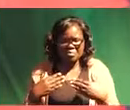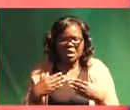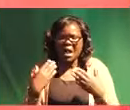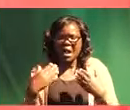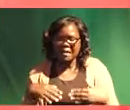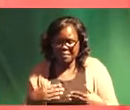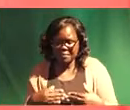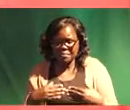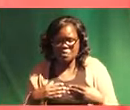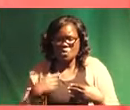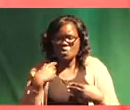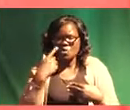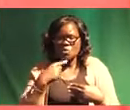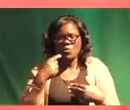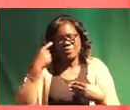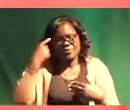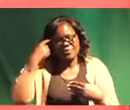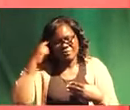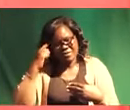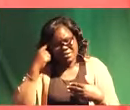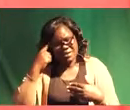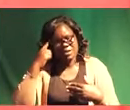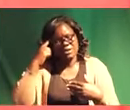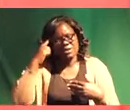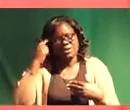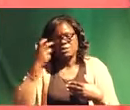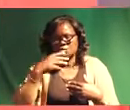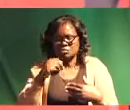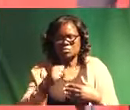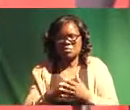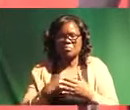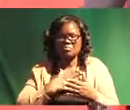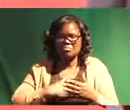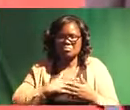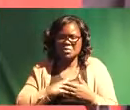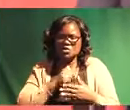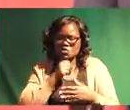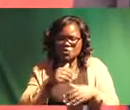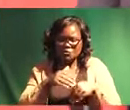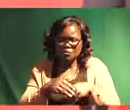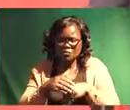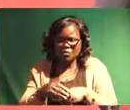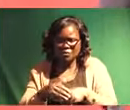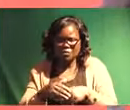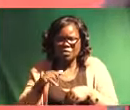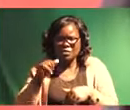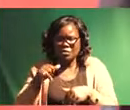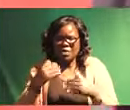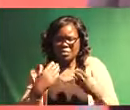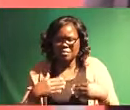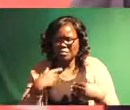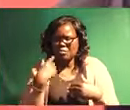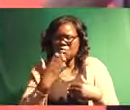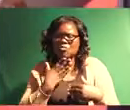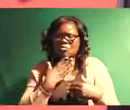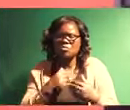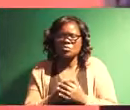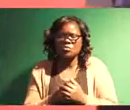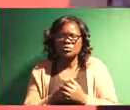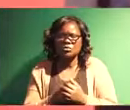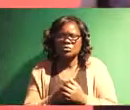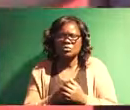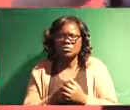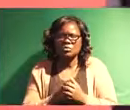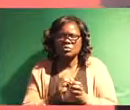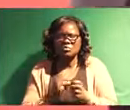watu wanajifikiria sana. Kwa hivyo please mutifuate demagogue. Huyu anataka kuwafanya